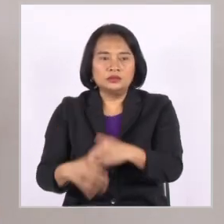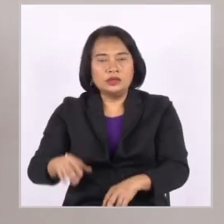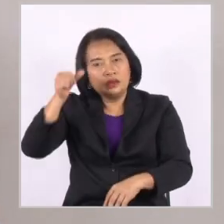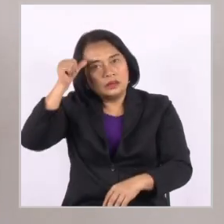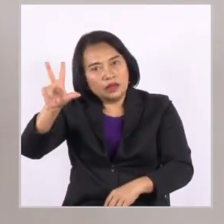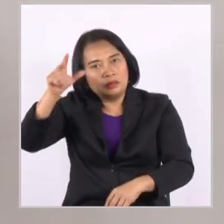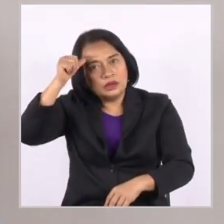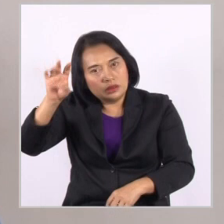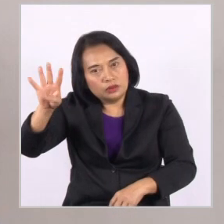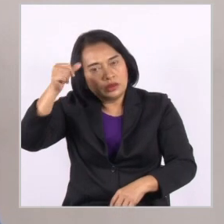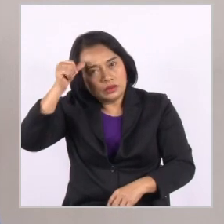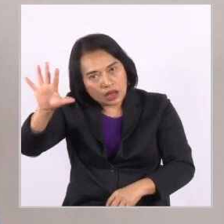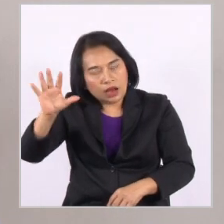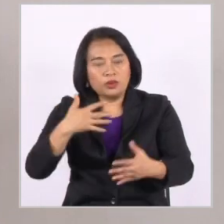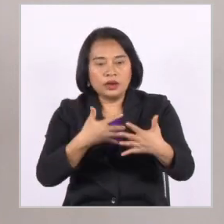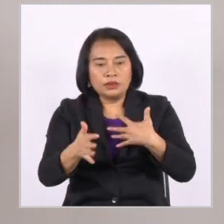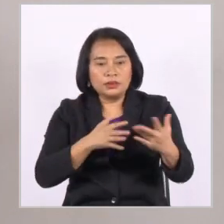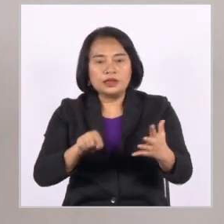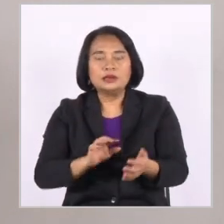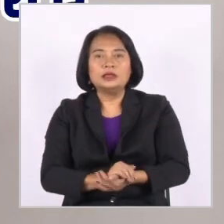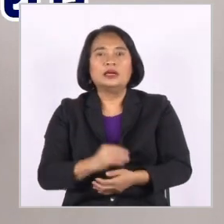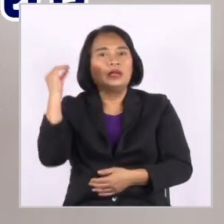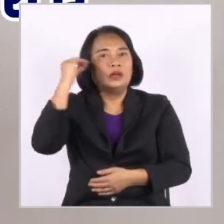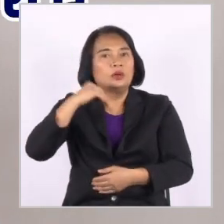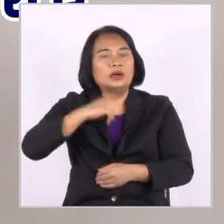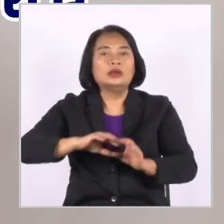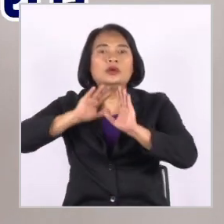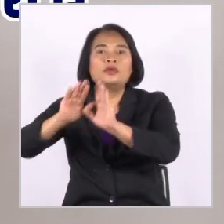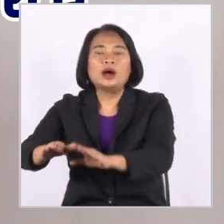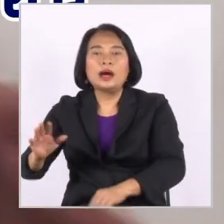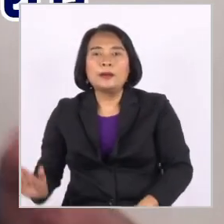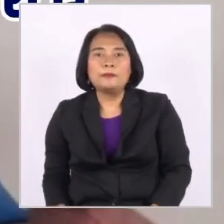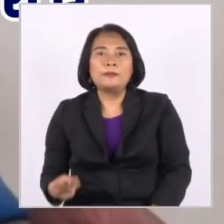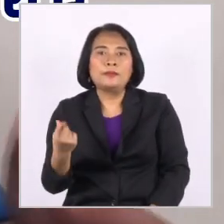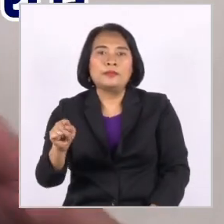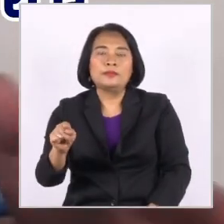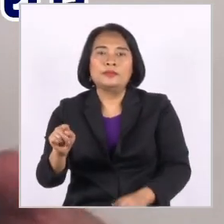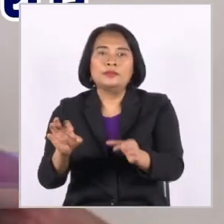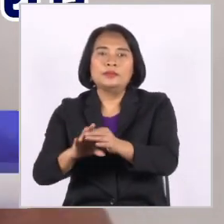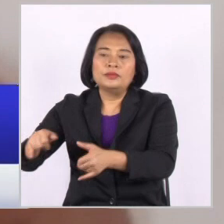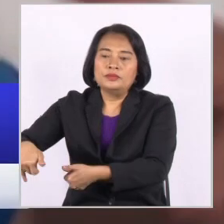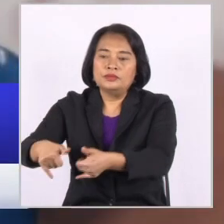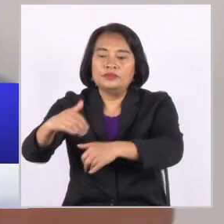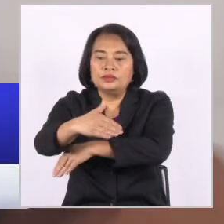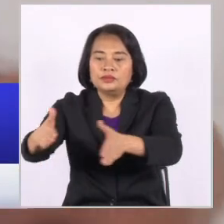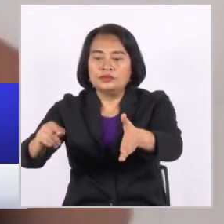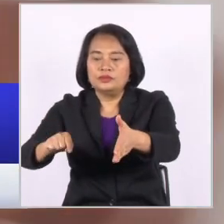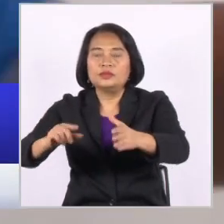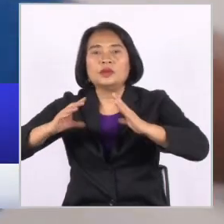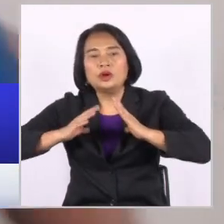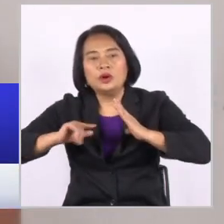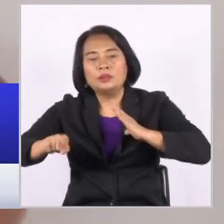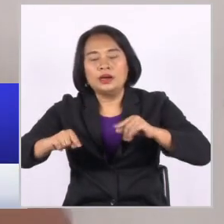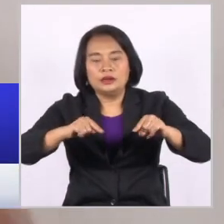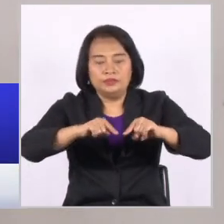วันเนี่ยก็ไม่เป็นอะไรแต่ประเด็นคือทุกครั้งที่เราไปเนี่ยเขาจะเอาหมาเราเนี่ยไปไว้ในห้องพักก่อนเป็นกรงสักสี่เ